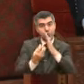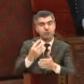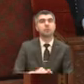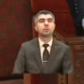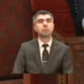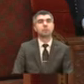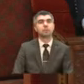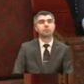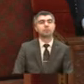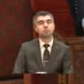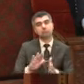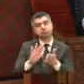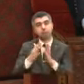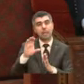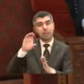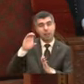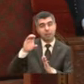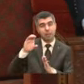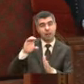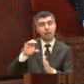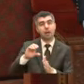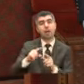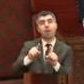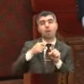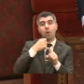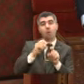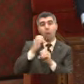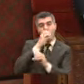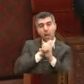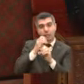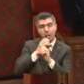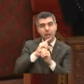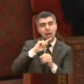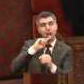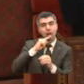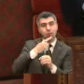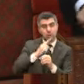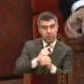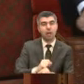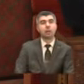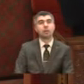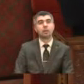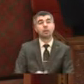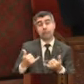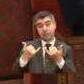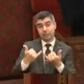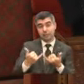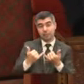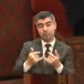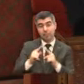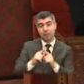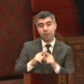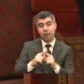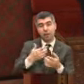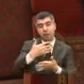عندنا الان الدار البيضاء الشماليه، قصب التدلى، وزان الرشيديه، الفقيه بن صالح، واللي عندنا الان قيد